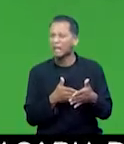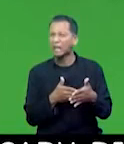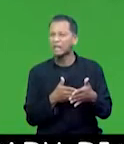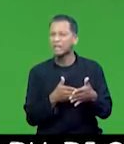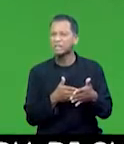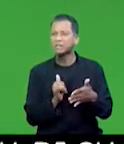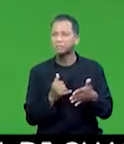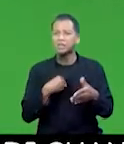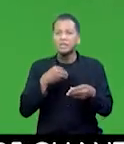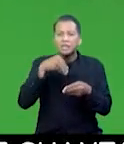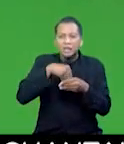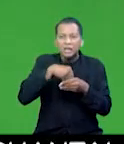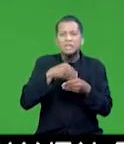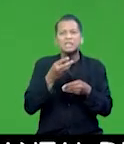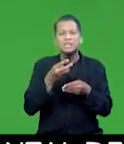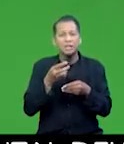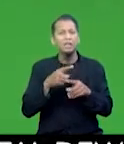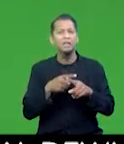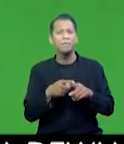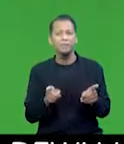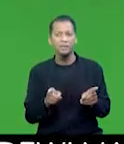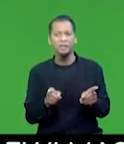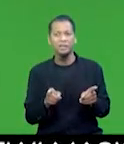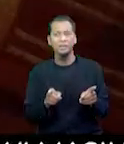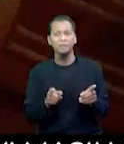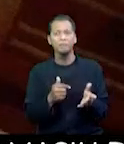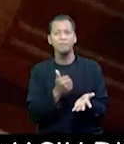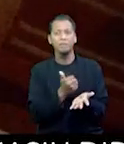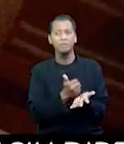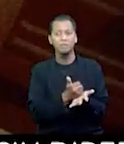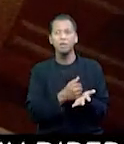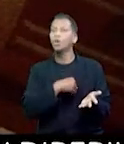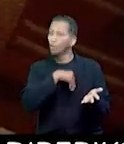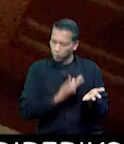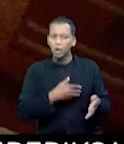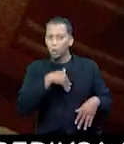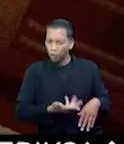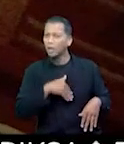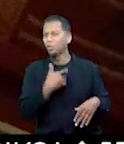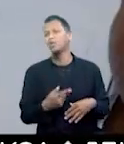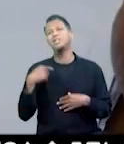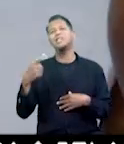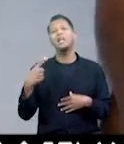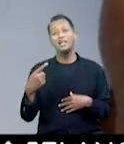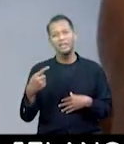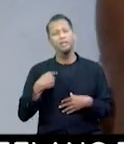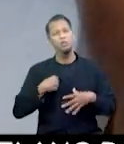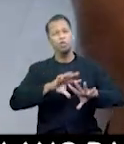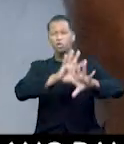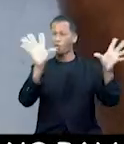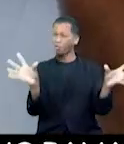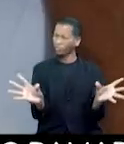Ada profit dikit-dikit, tapi ujung-ujungnya tetap loss juga. Saya total-total yang sudah masuk